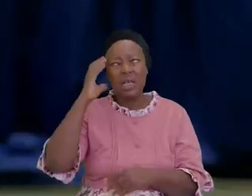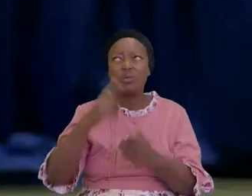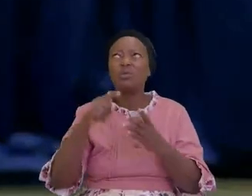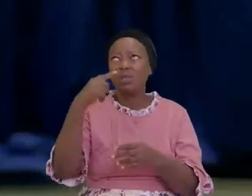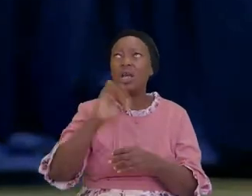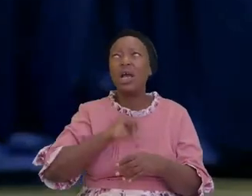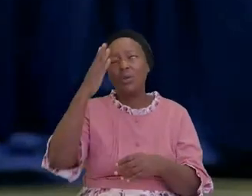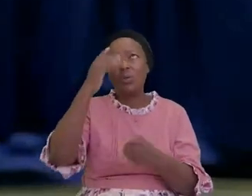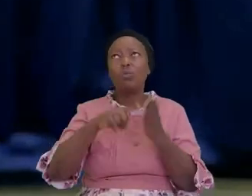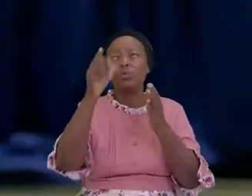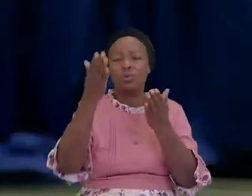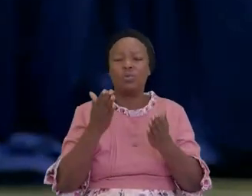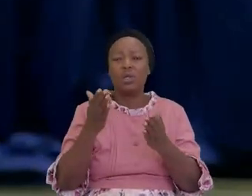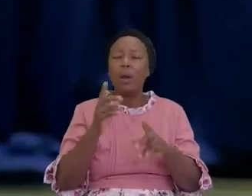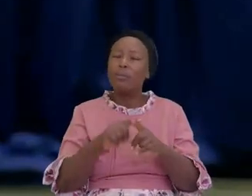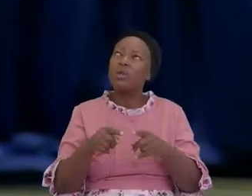veux, mais